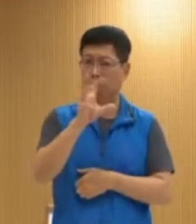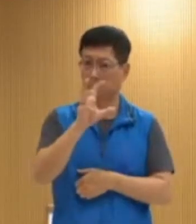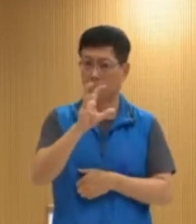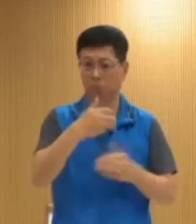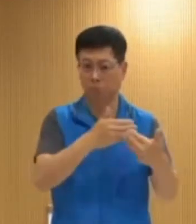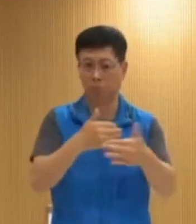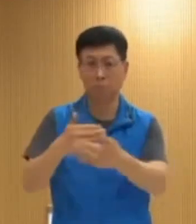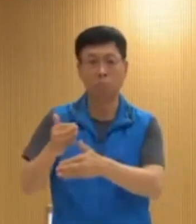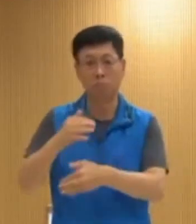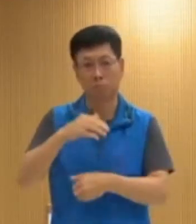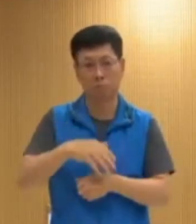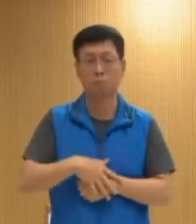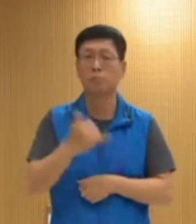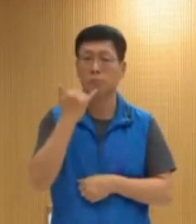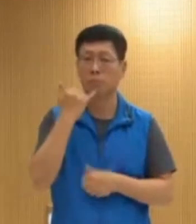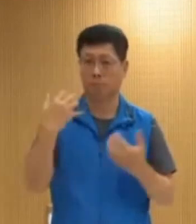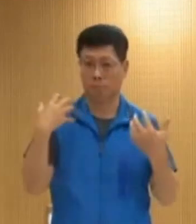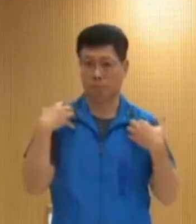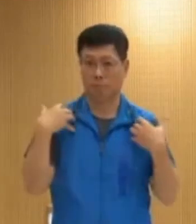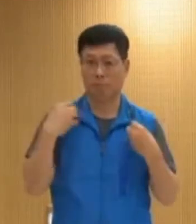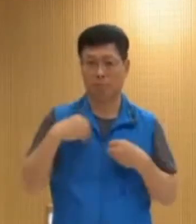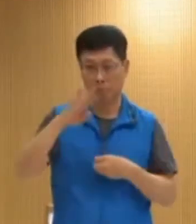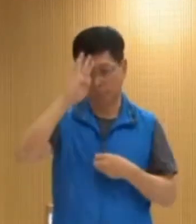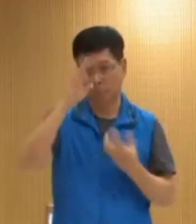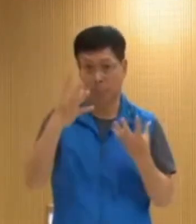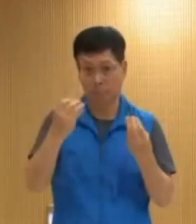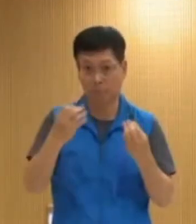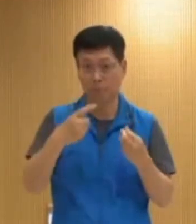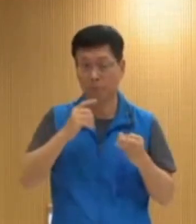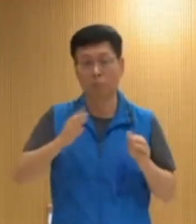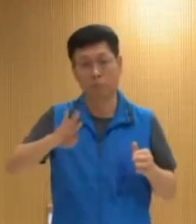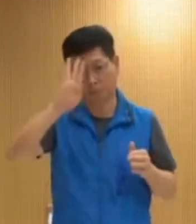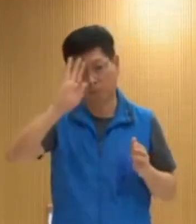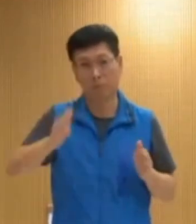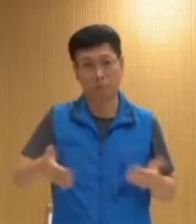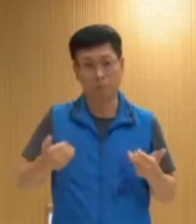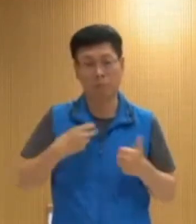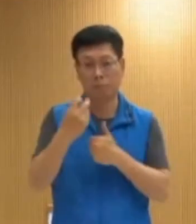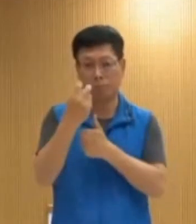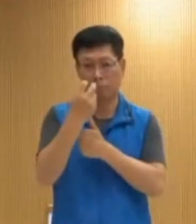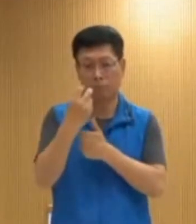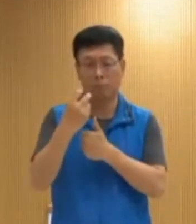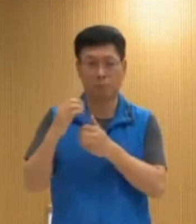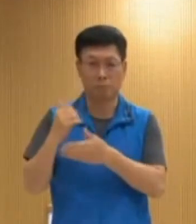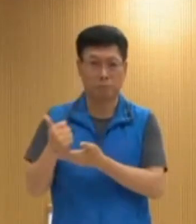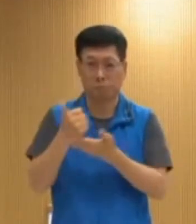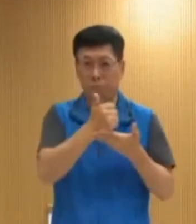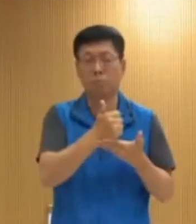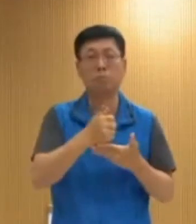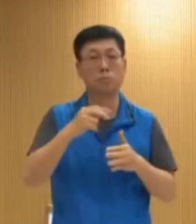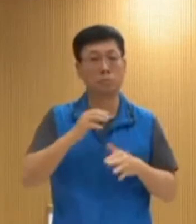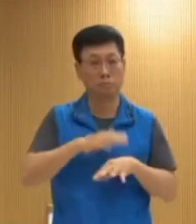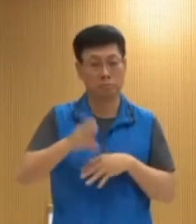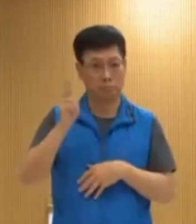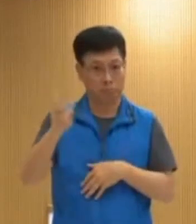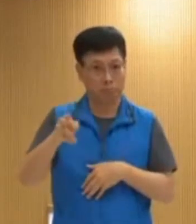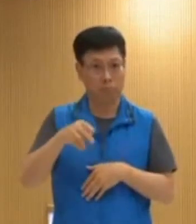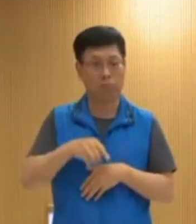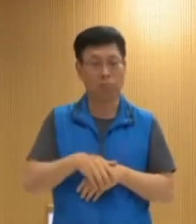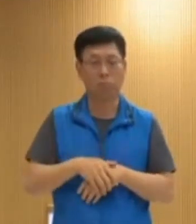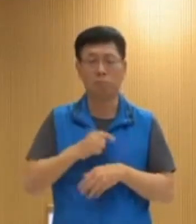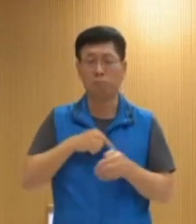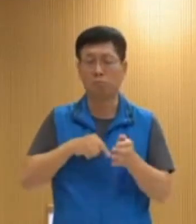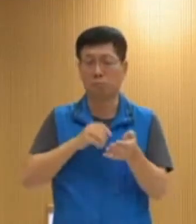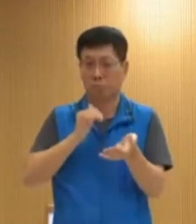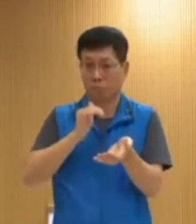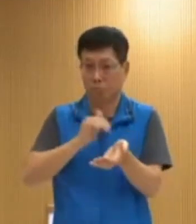的房间可以来做无症状及轻症病患，到时候我们会指派医疗团队